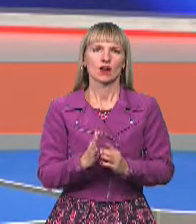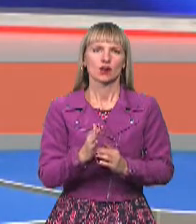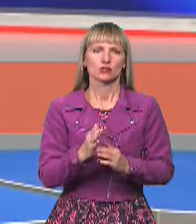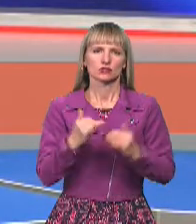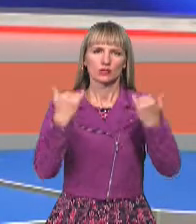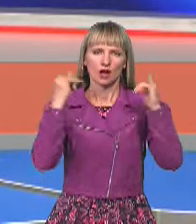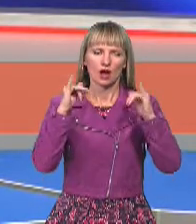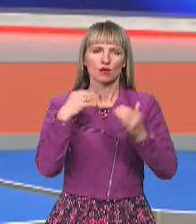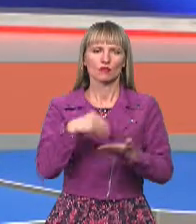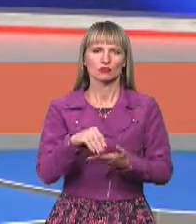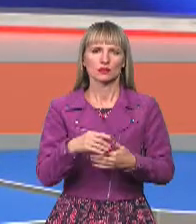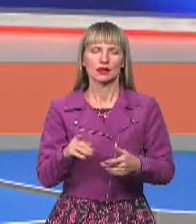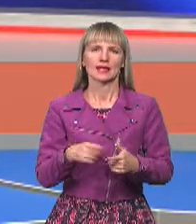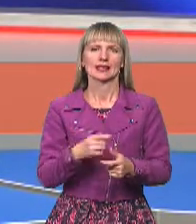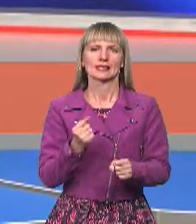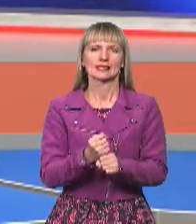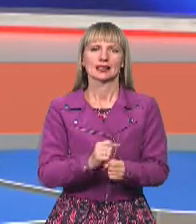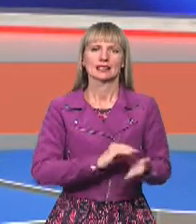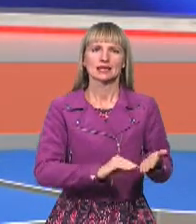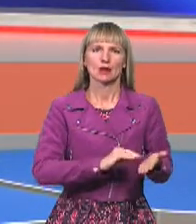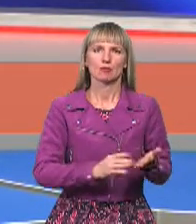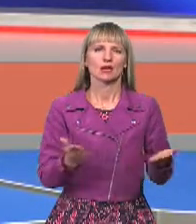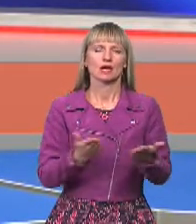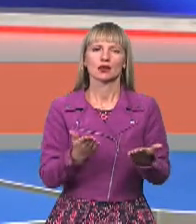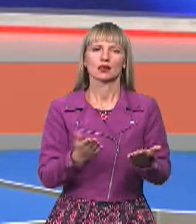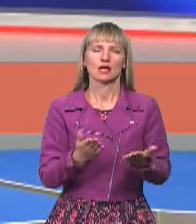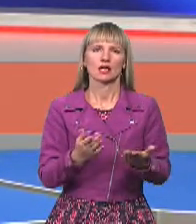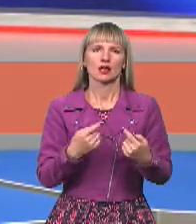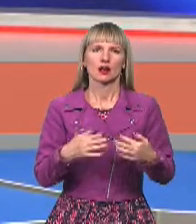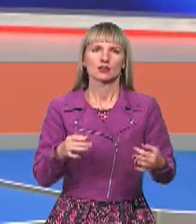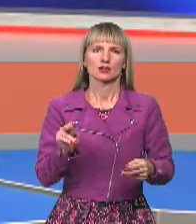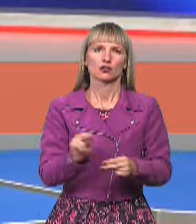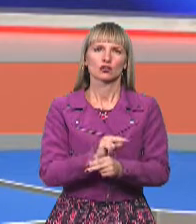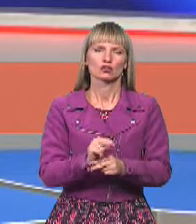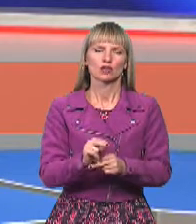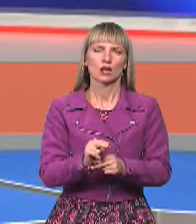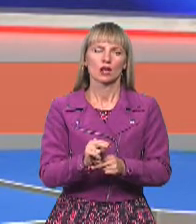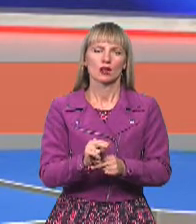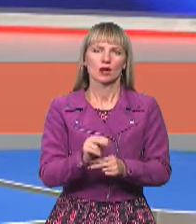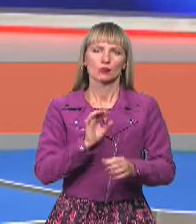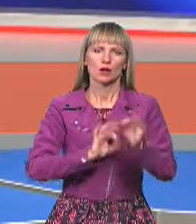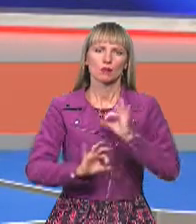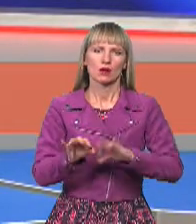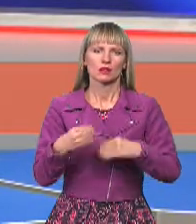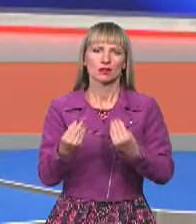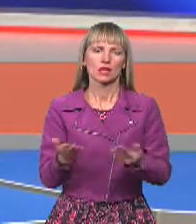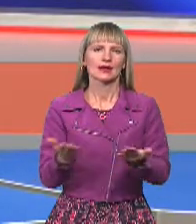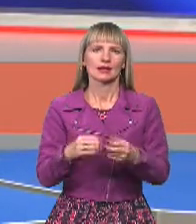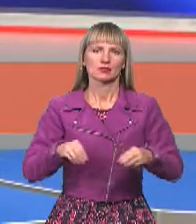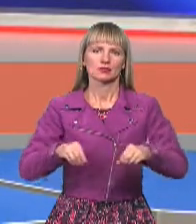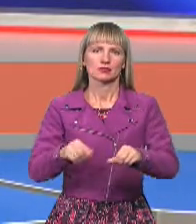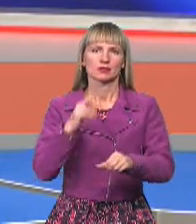делает записи в отношении того, какие препараты он применяет для лечения скота, какие пестициды он применяет